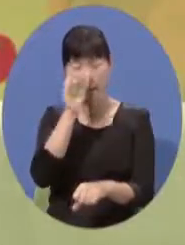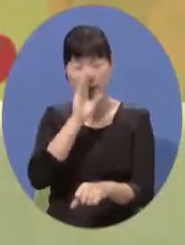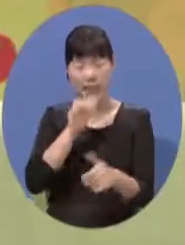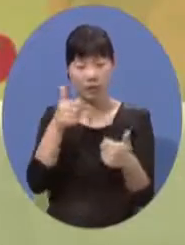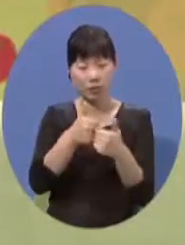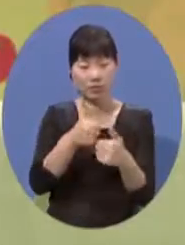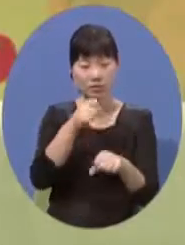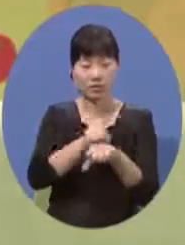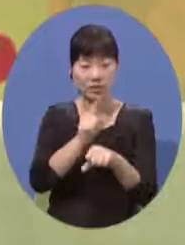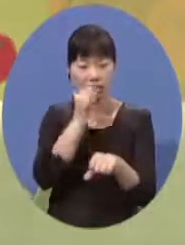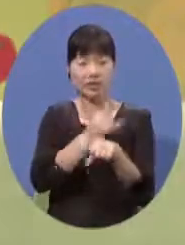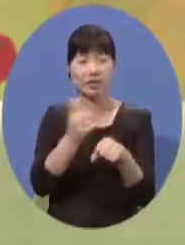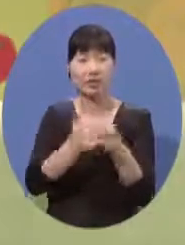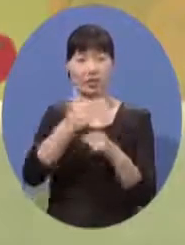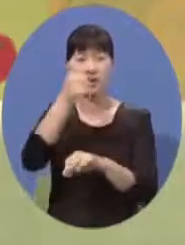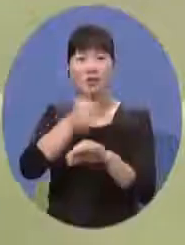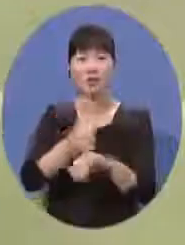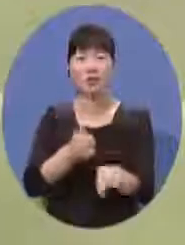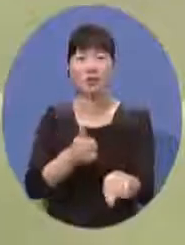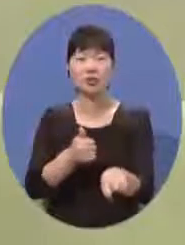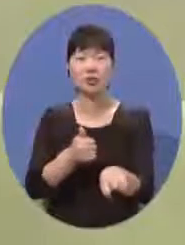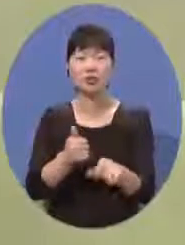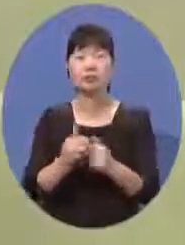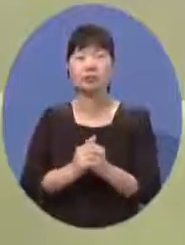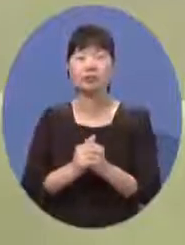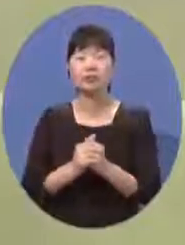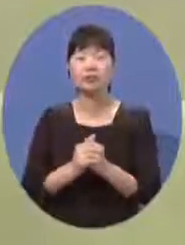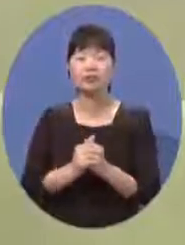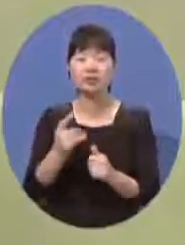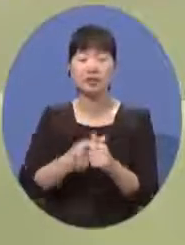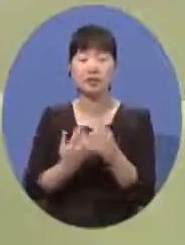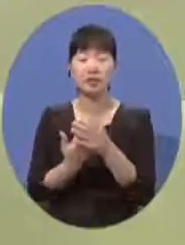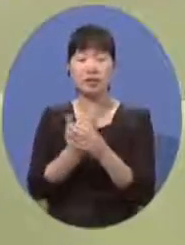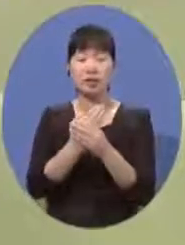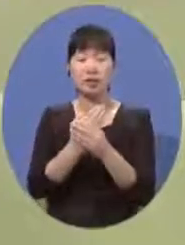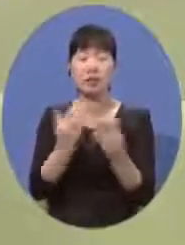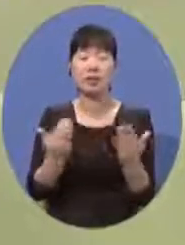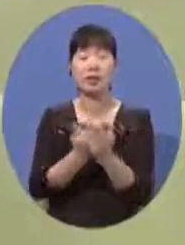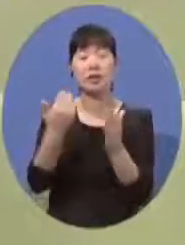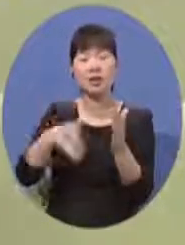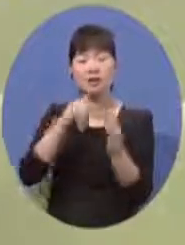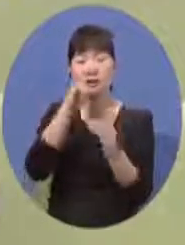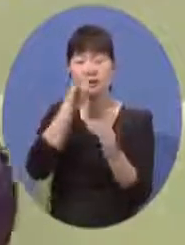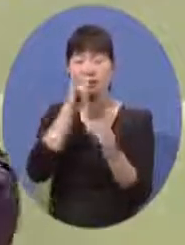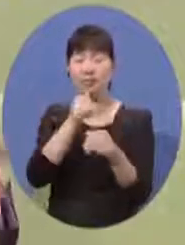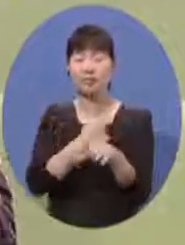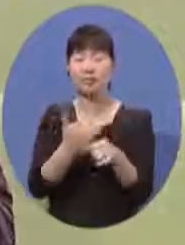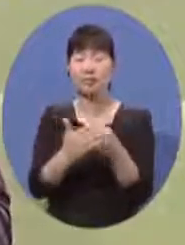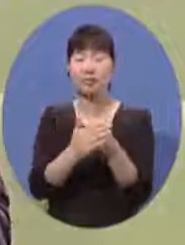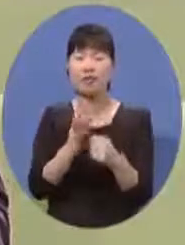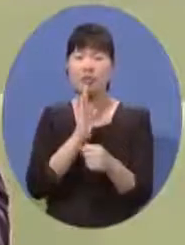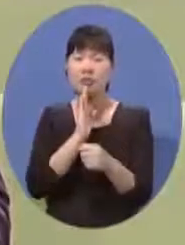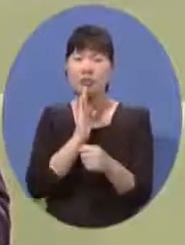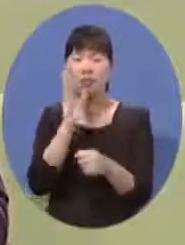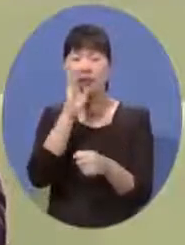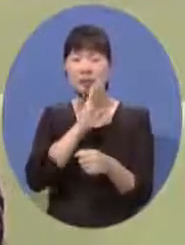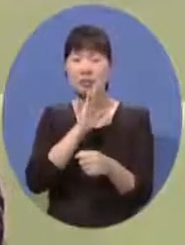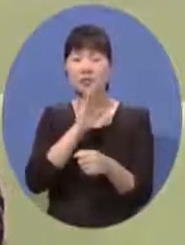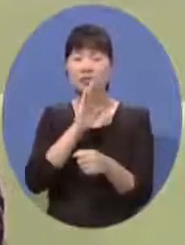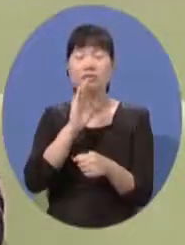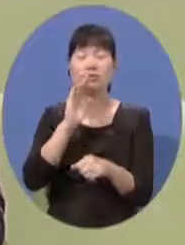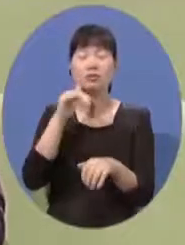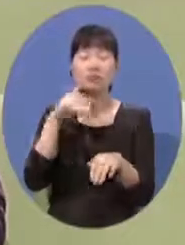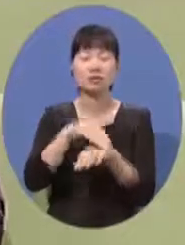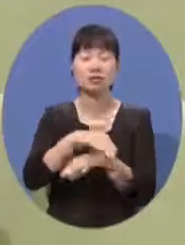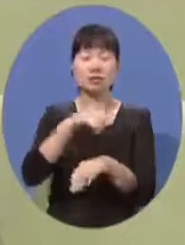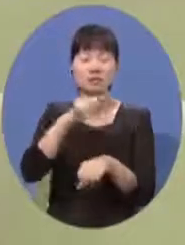공격적으로 되기가 쉬워서 결국 그 아이들이 타고난 기질이 약간 발달이 미진한 아이들이 진짜로 나쁜 아이들이 되는 경우가